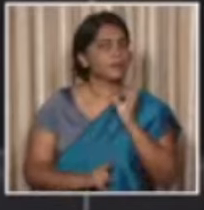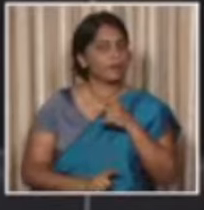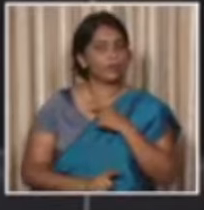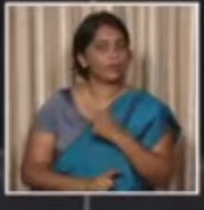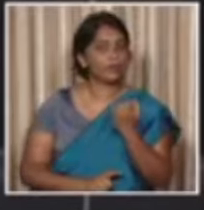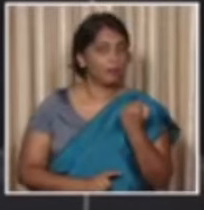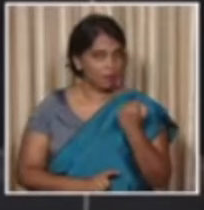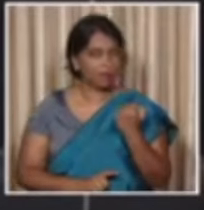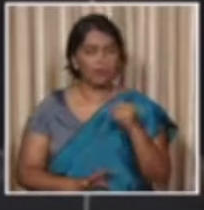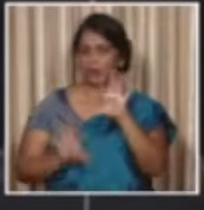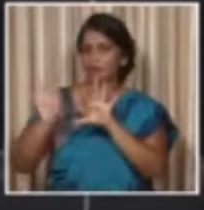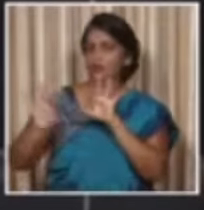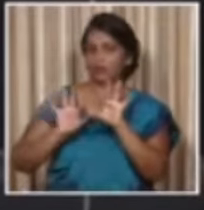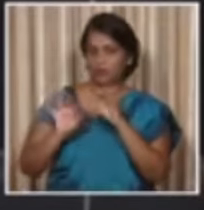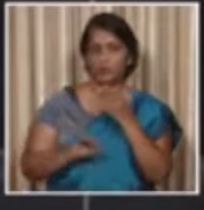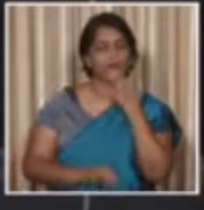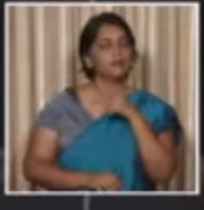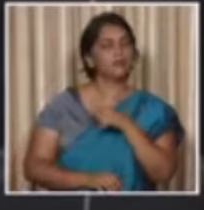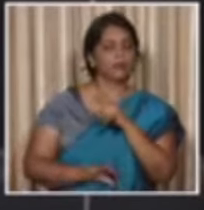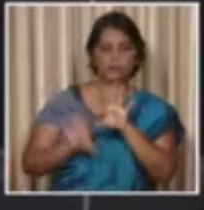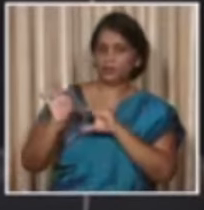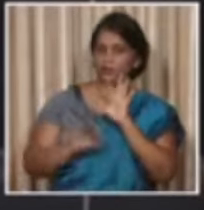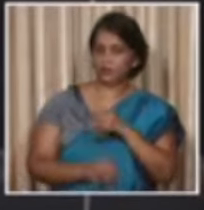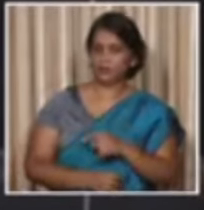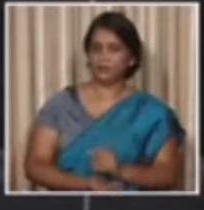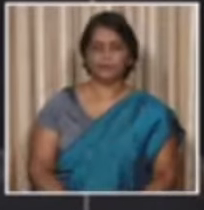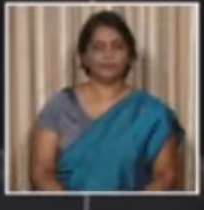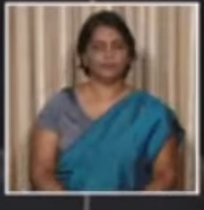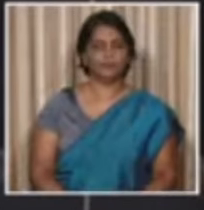ජනාධිපතිතුමාට බලය තියෙනවා කෙනෙක් පත් කරන්න. ඒ අනුව එතුමා පත් කරනවා.